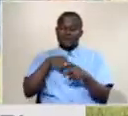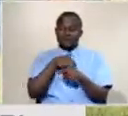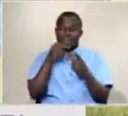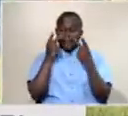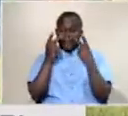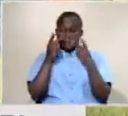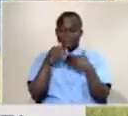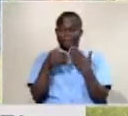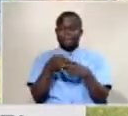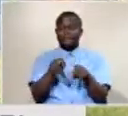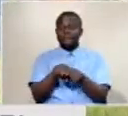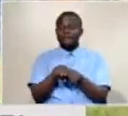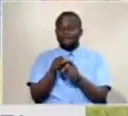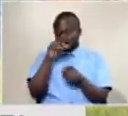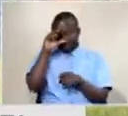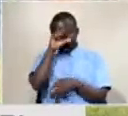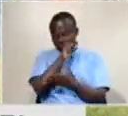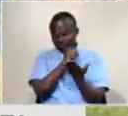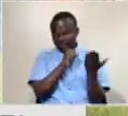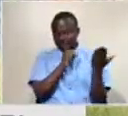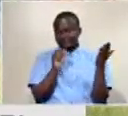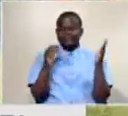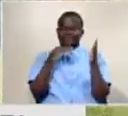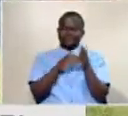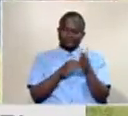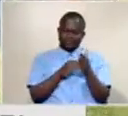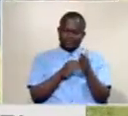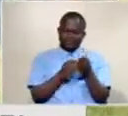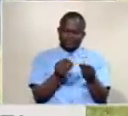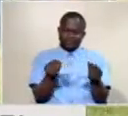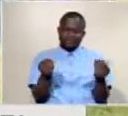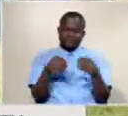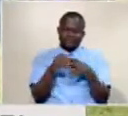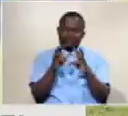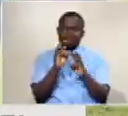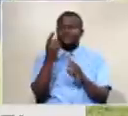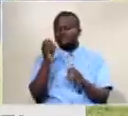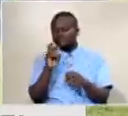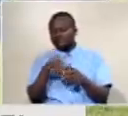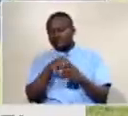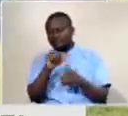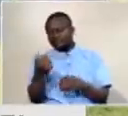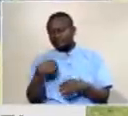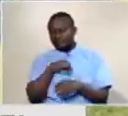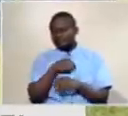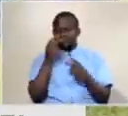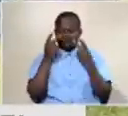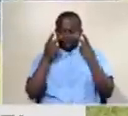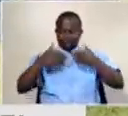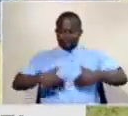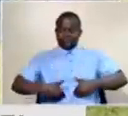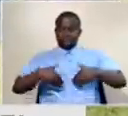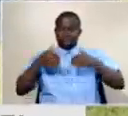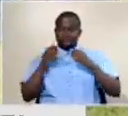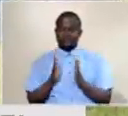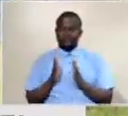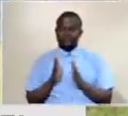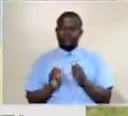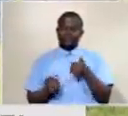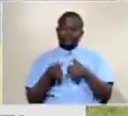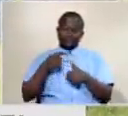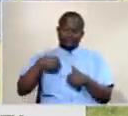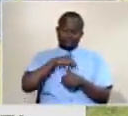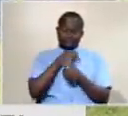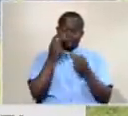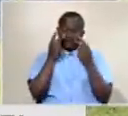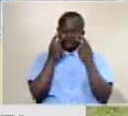twabonye basa nabagiye babura ndetse bakangirika mu buryo bumwe cyangwa ubundi twasanze ari urubyiruko Icya mbere